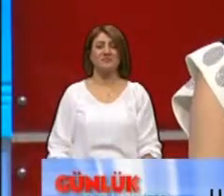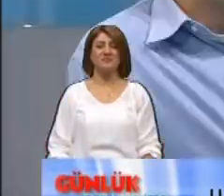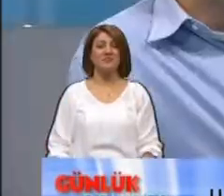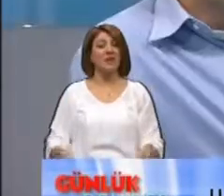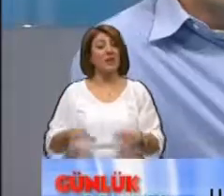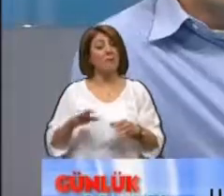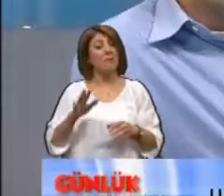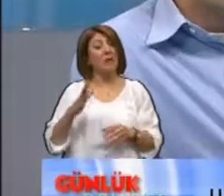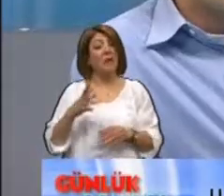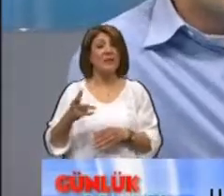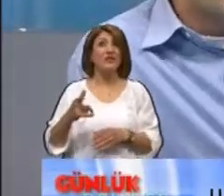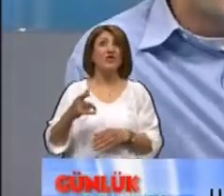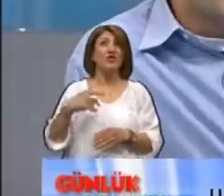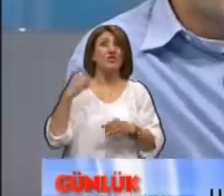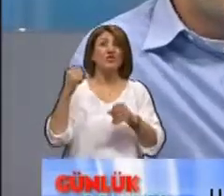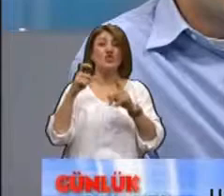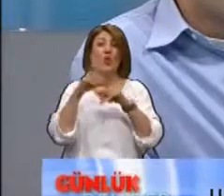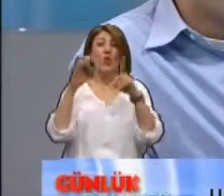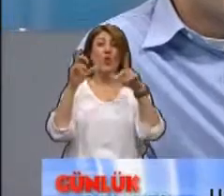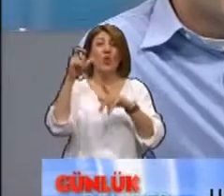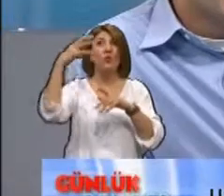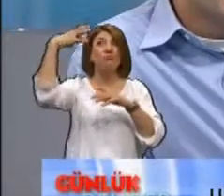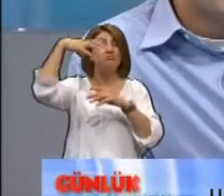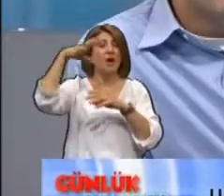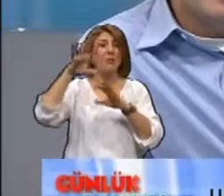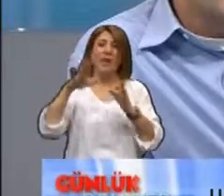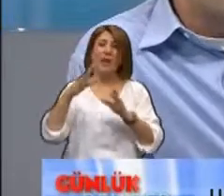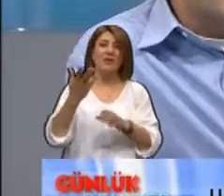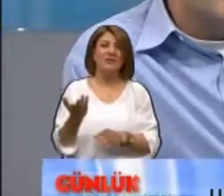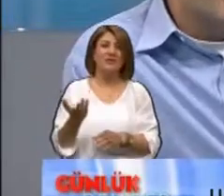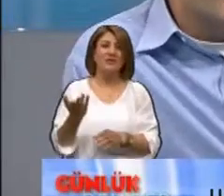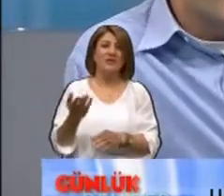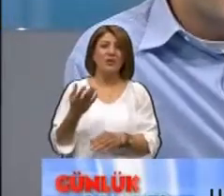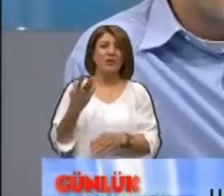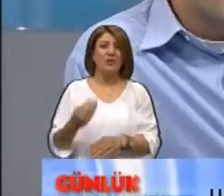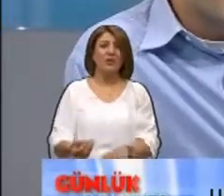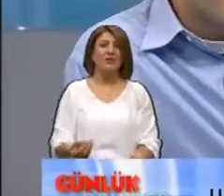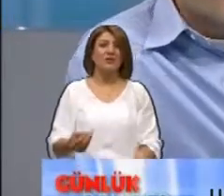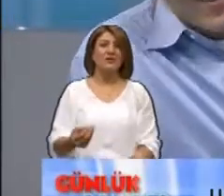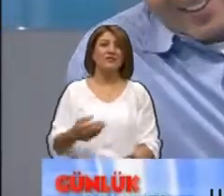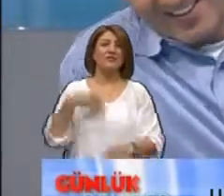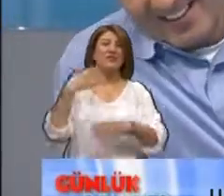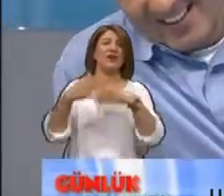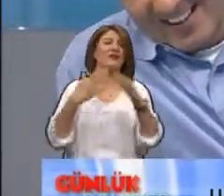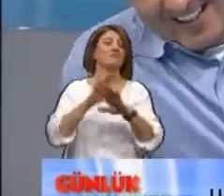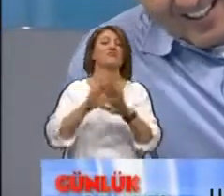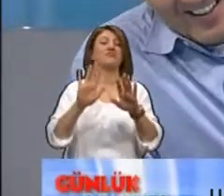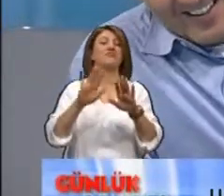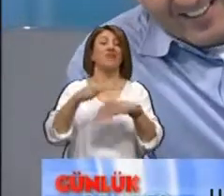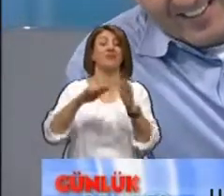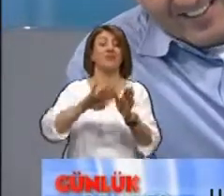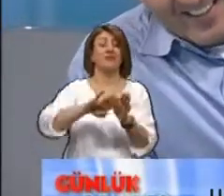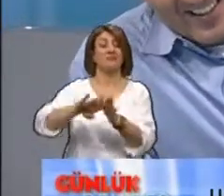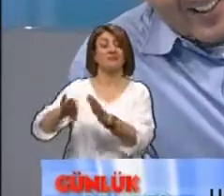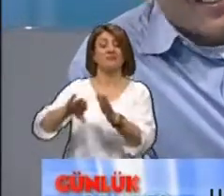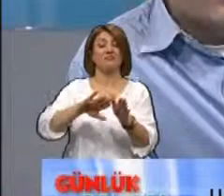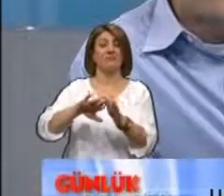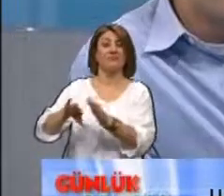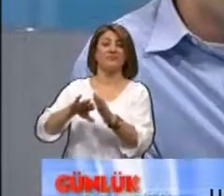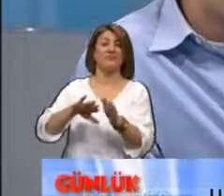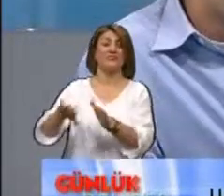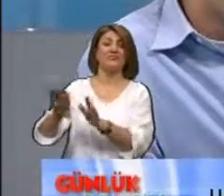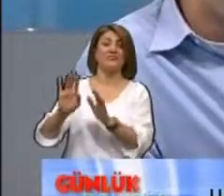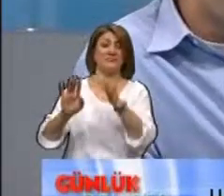Belki de mesela bazen dolu yağıyor diyoruz ya. Dolu yağıyor diyorsun. Ne olabilir? Kim karıştırma. Bilir? Karıştırma. Evet, evet, evet. Hiç karıştırma. Boş evet, ver